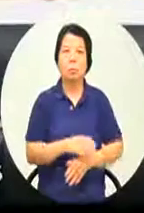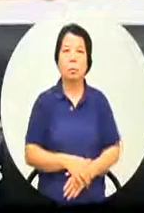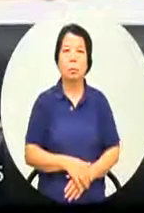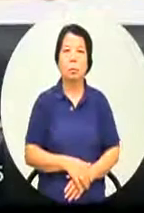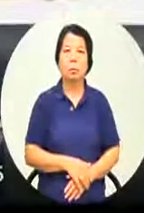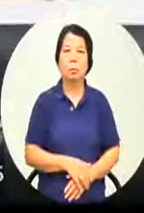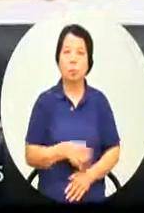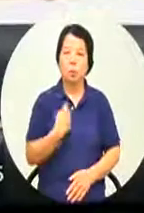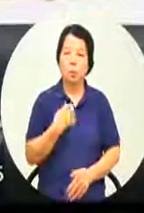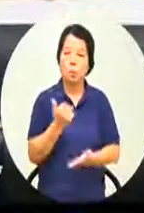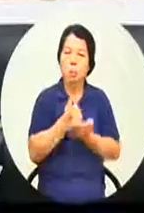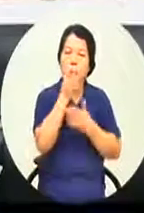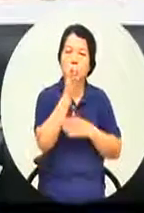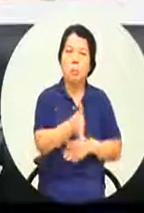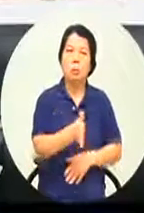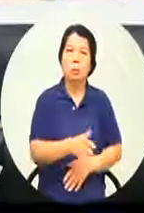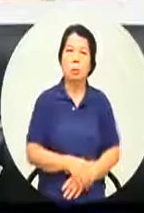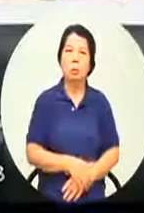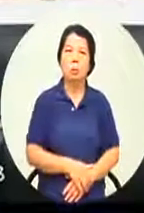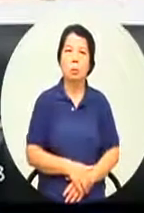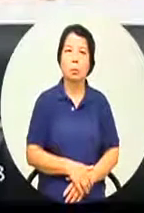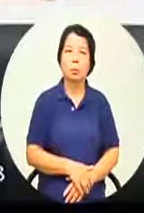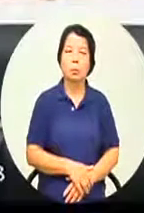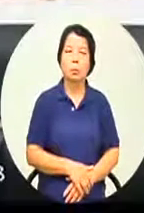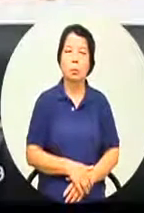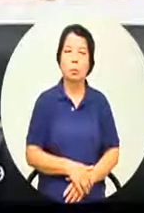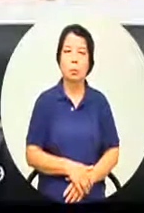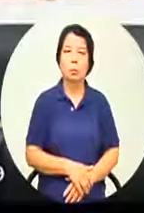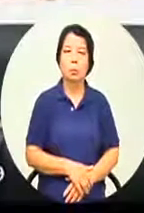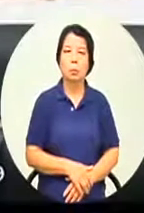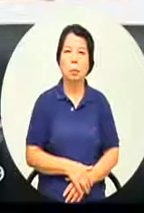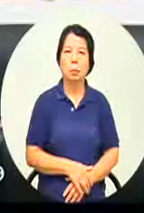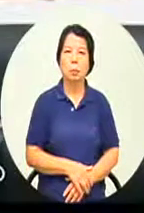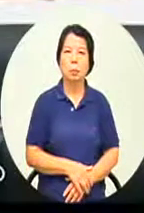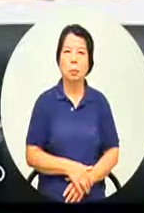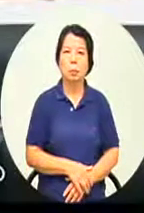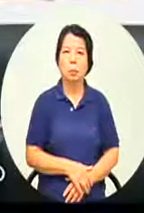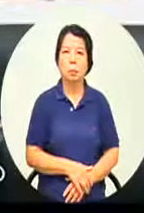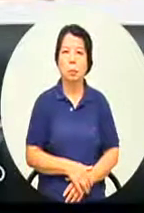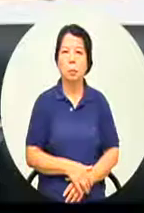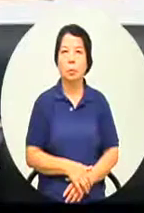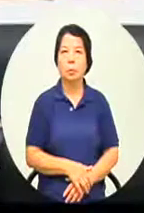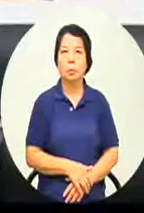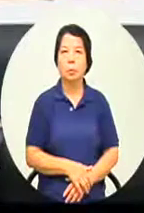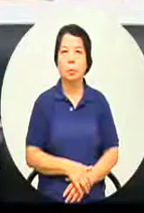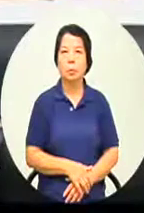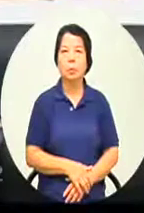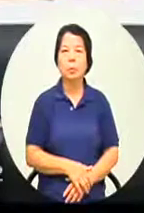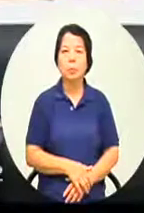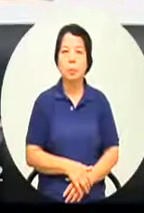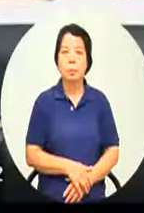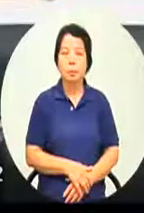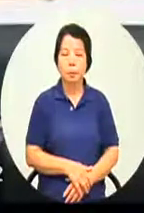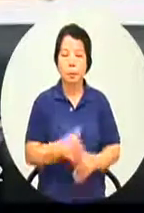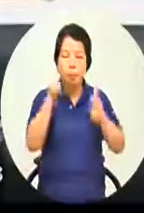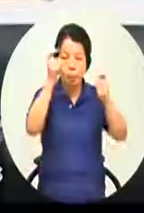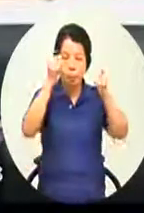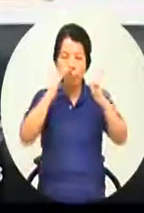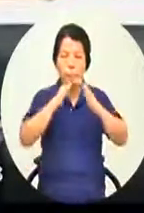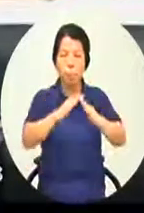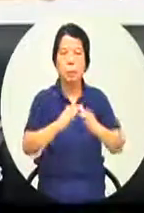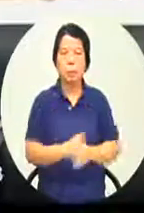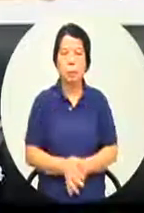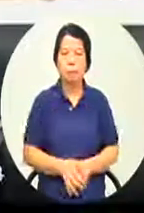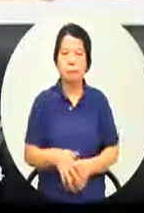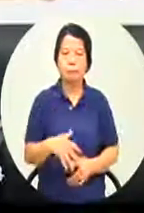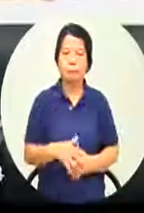这边要再请教一下，针对于我们目前高雄市蛮引以为傲说的两个